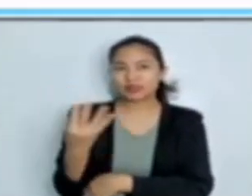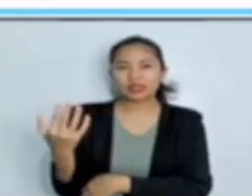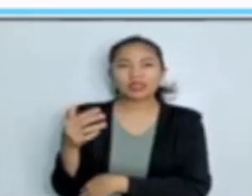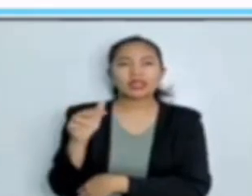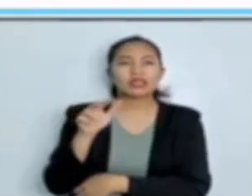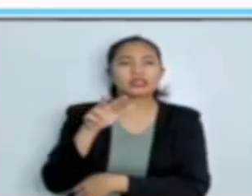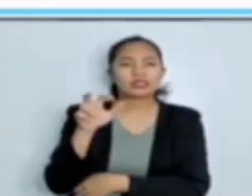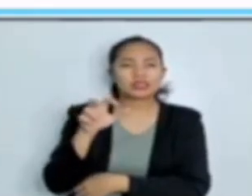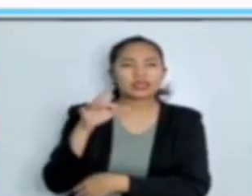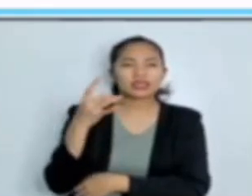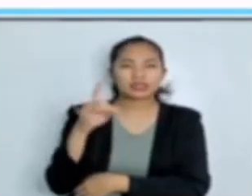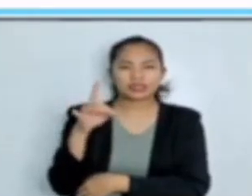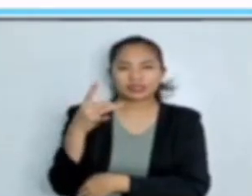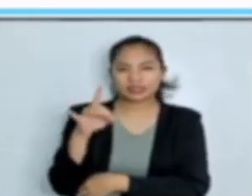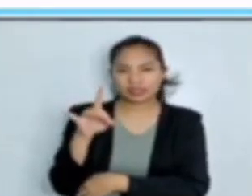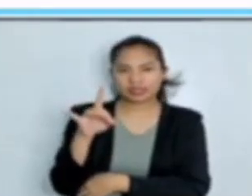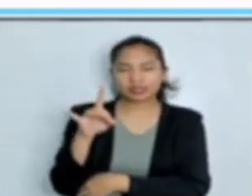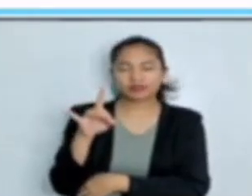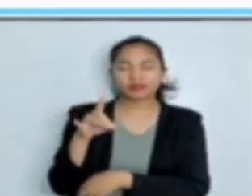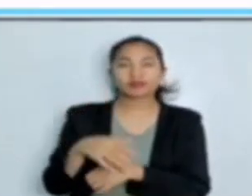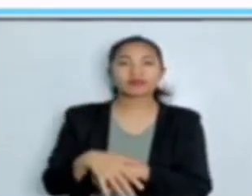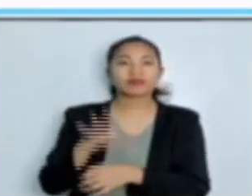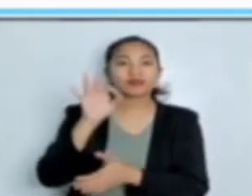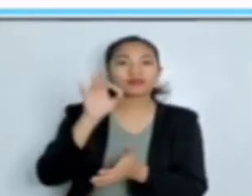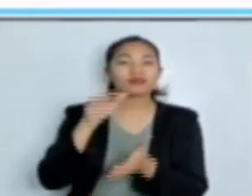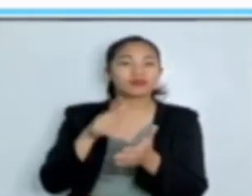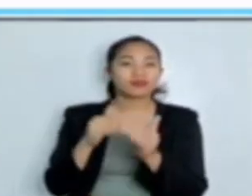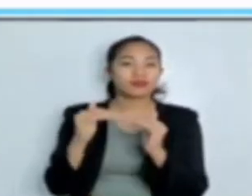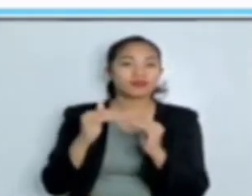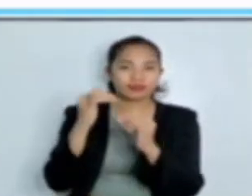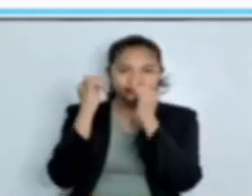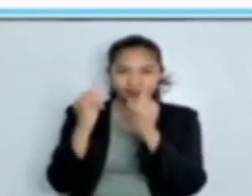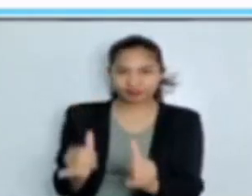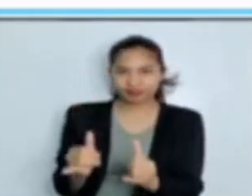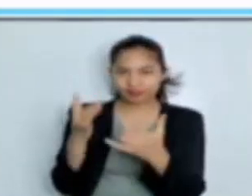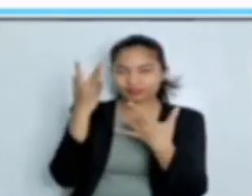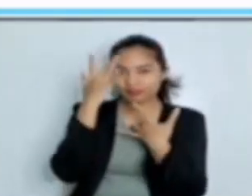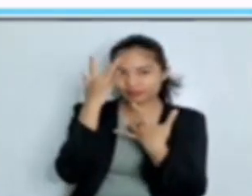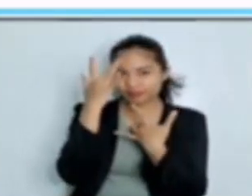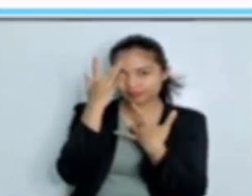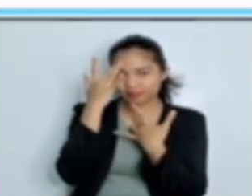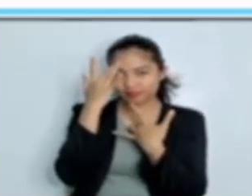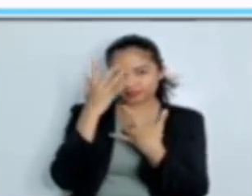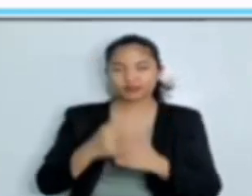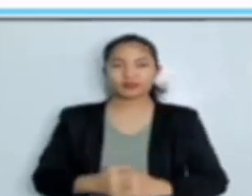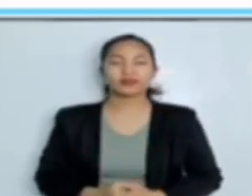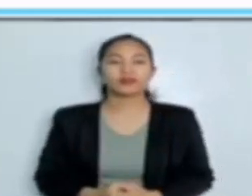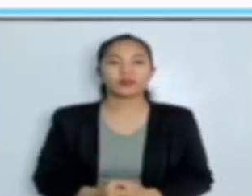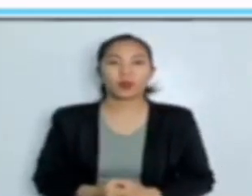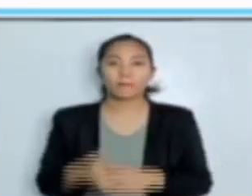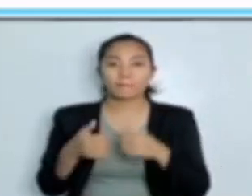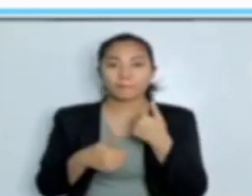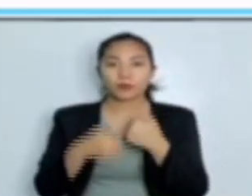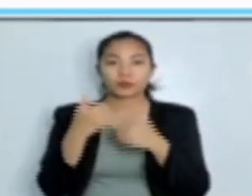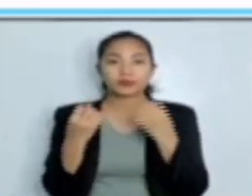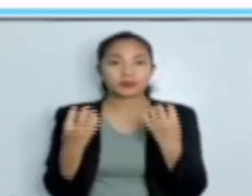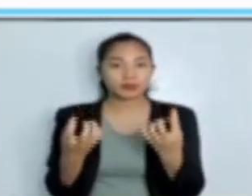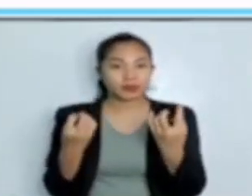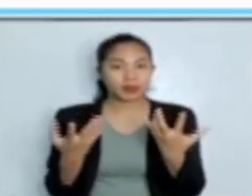Mahigit 9,000 ang active cases o nagpapagaling pa. Sa active cases, pinakamarami pa rin po ang mild na nasa